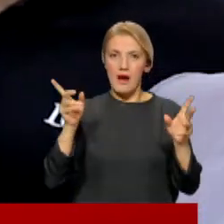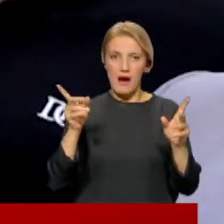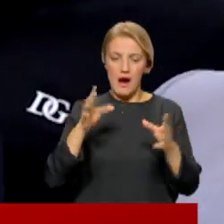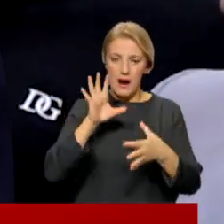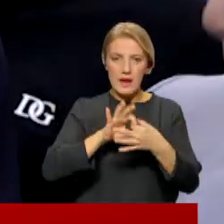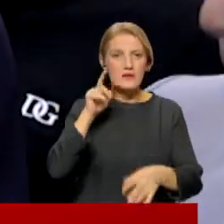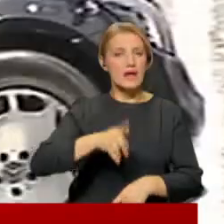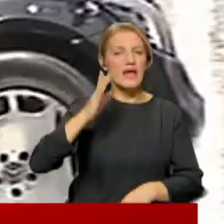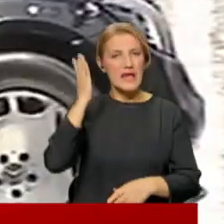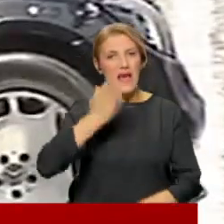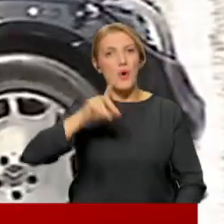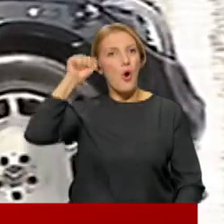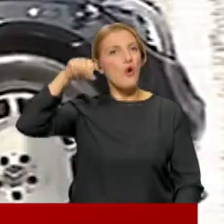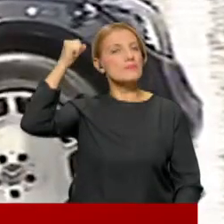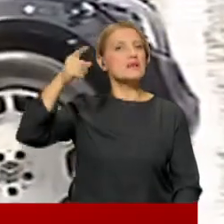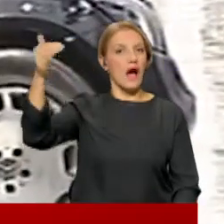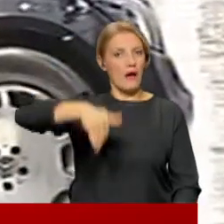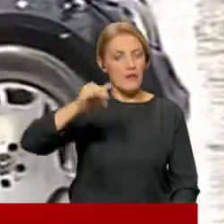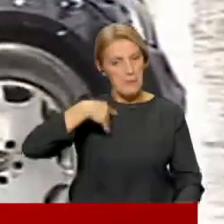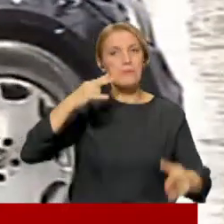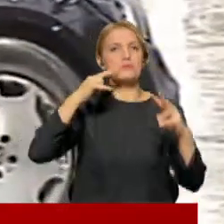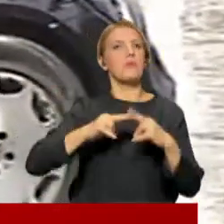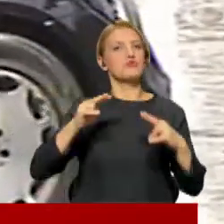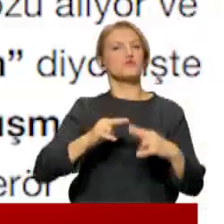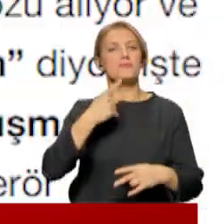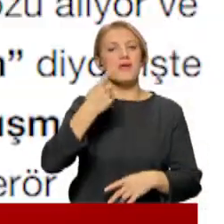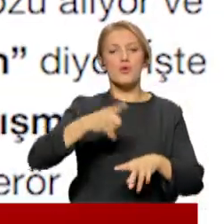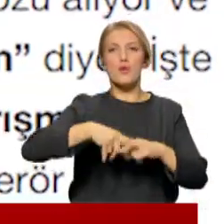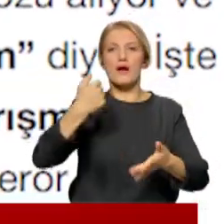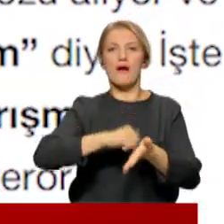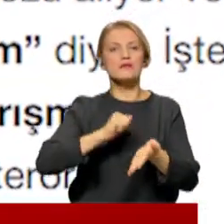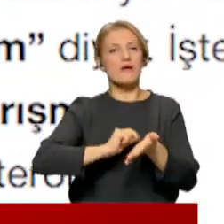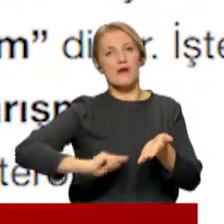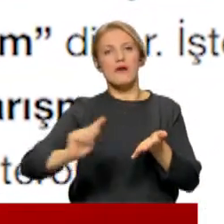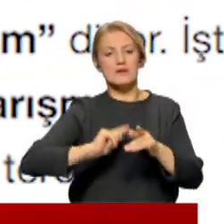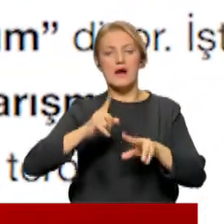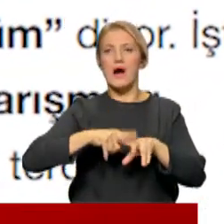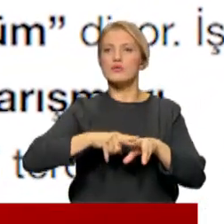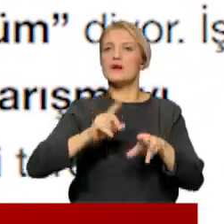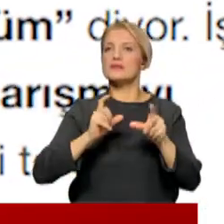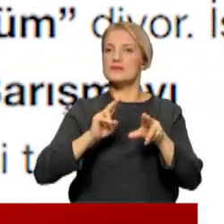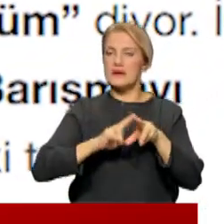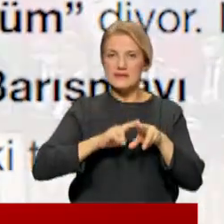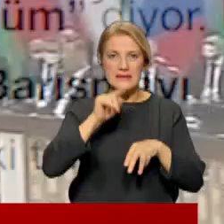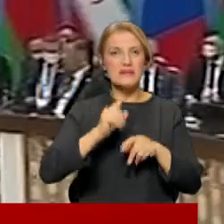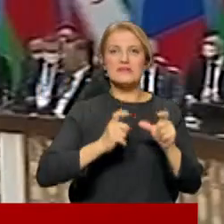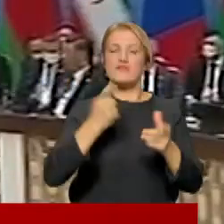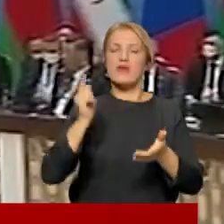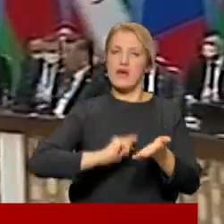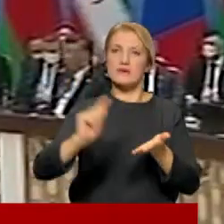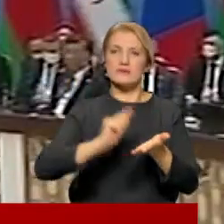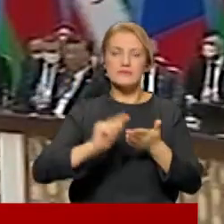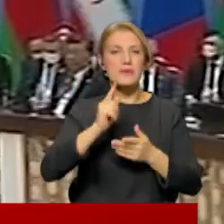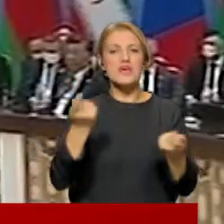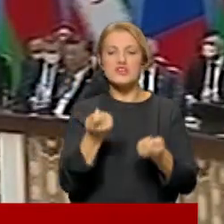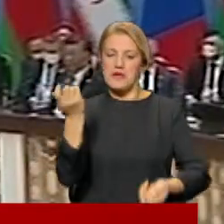Keşke Özbekistan'a gelseydi görüşürüm dediğini Hürriyet Gazetesi yazarı Abdülkadir Selvi yazdı Üstelik Şangay İşbirliği